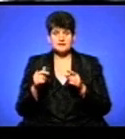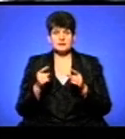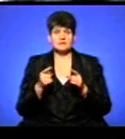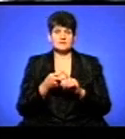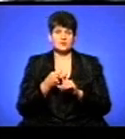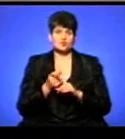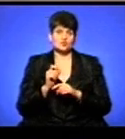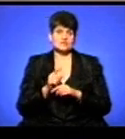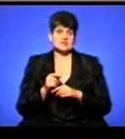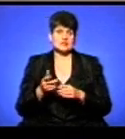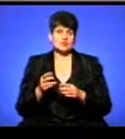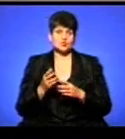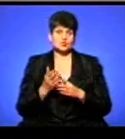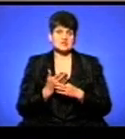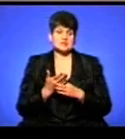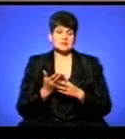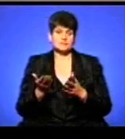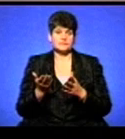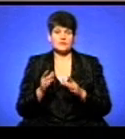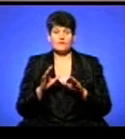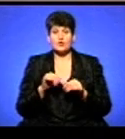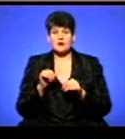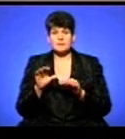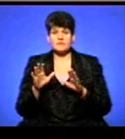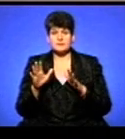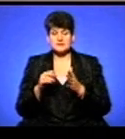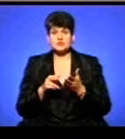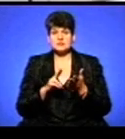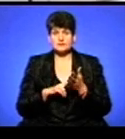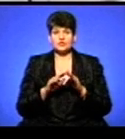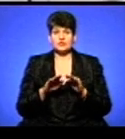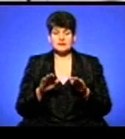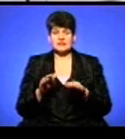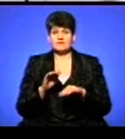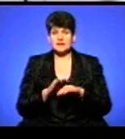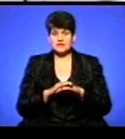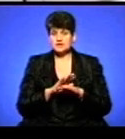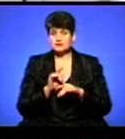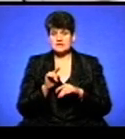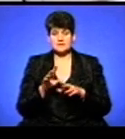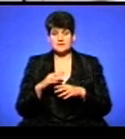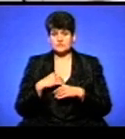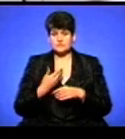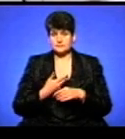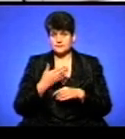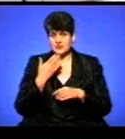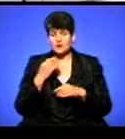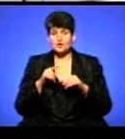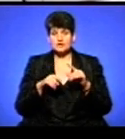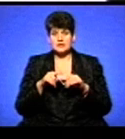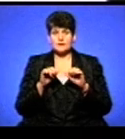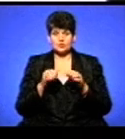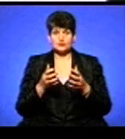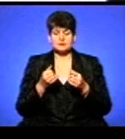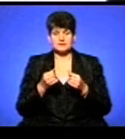призначення субсидії. У деяких випадках, коли у квартирі пенсіонерів зареєстровані діти, які фактично з ними не мешкають, родина може отримати